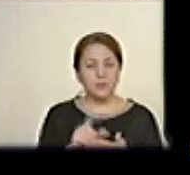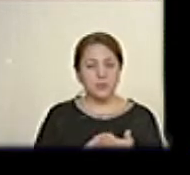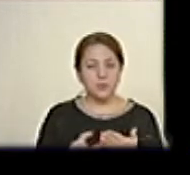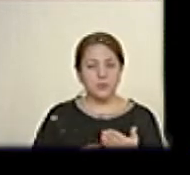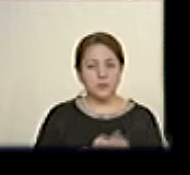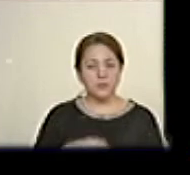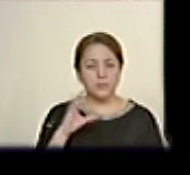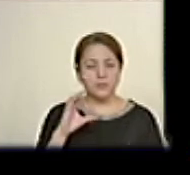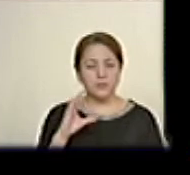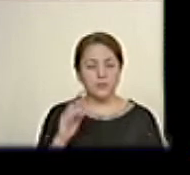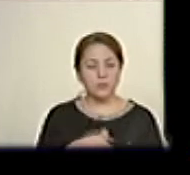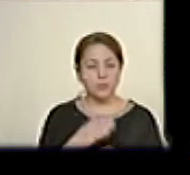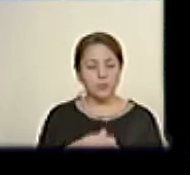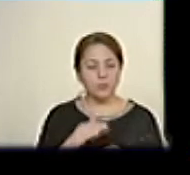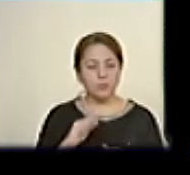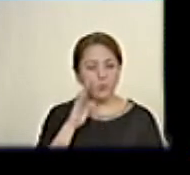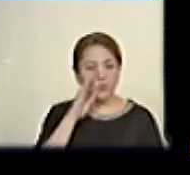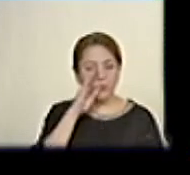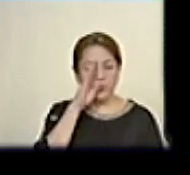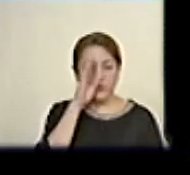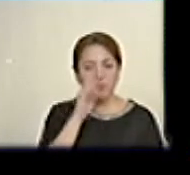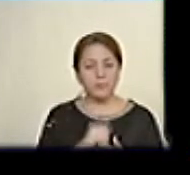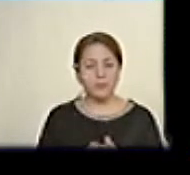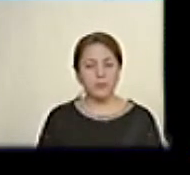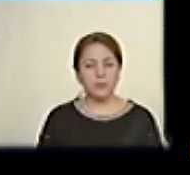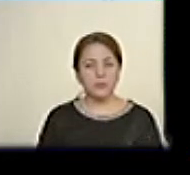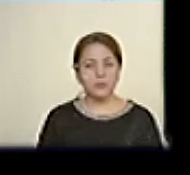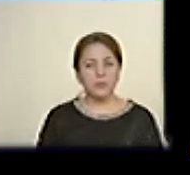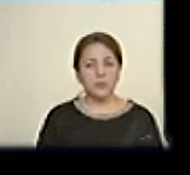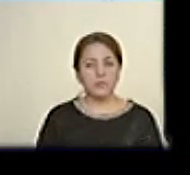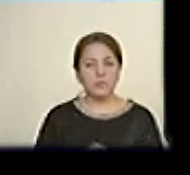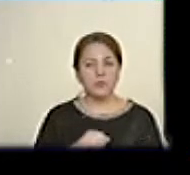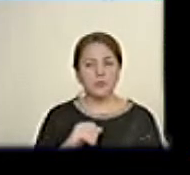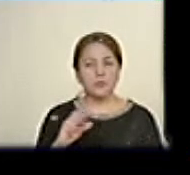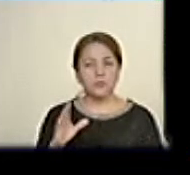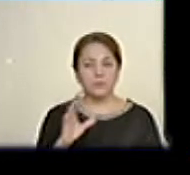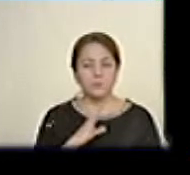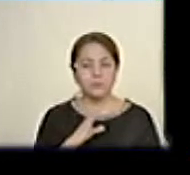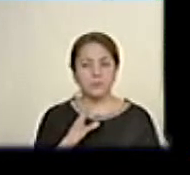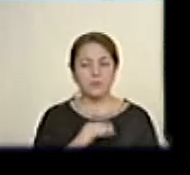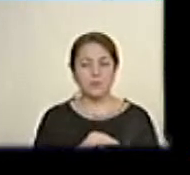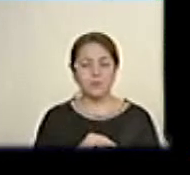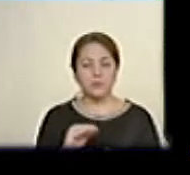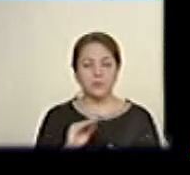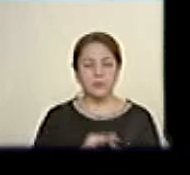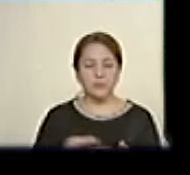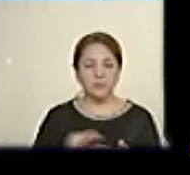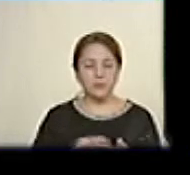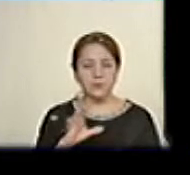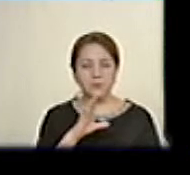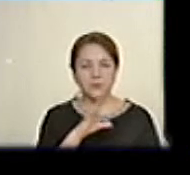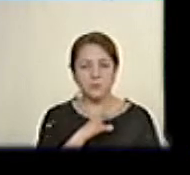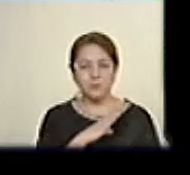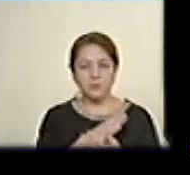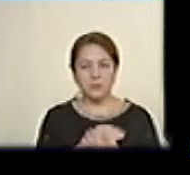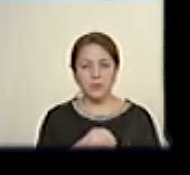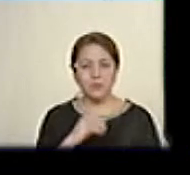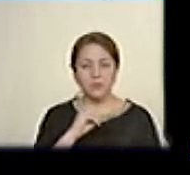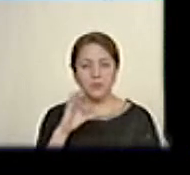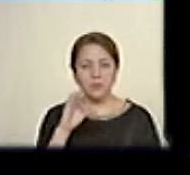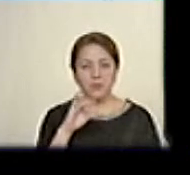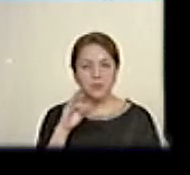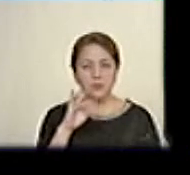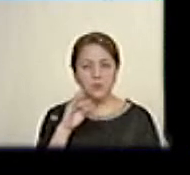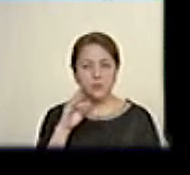Стихотворение «С добрым утром» «Задремали звезды золотые» было написано Сергеем Александровичем Есениным